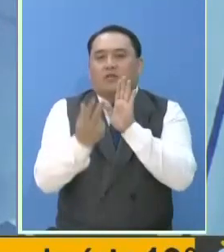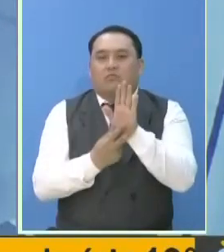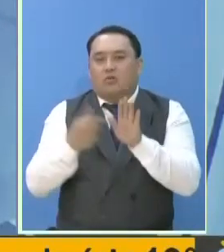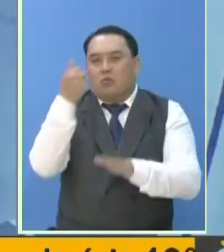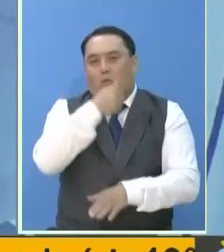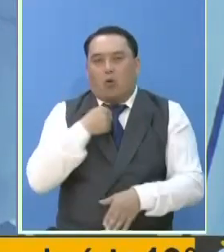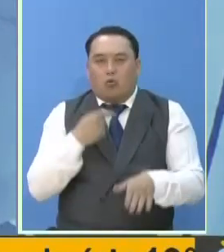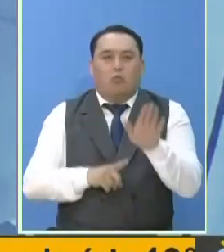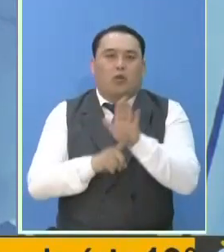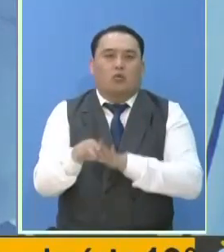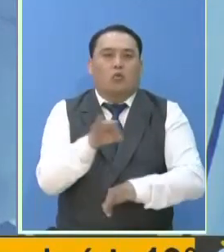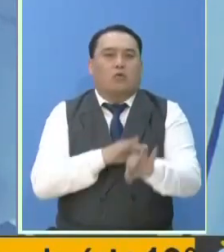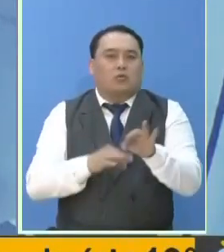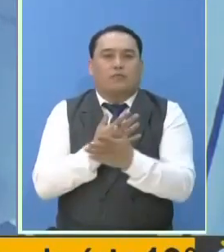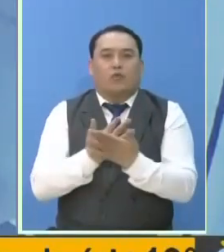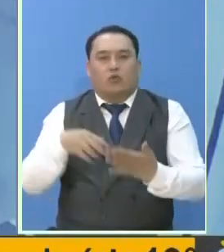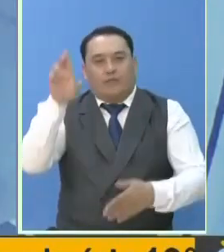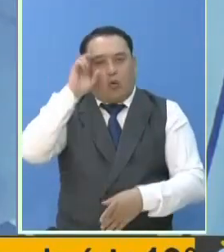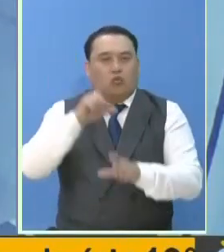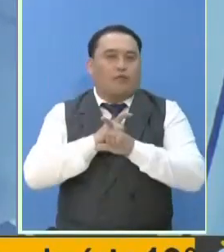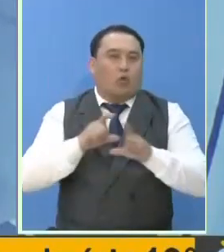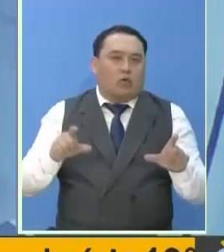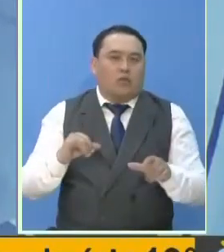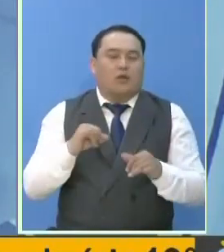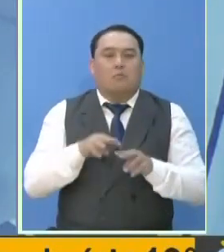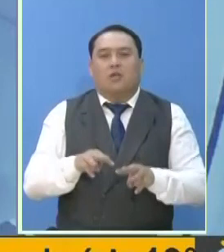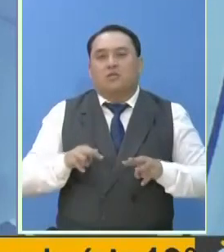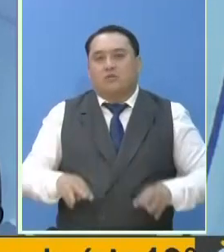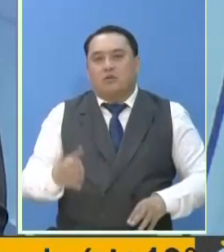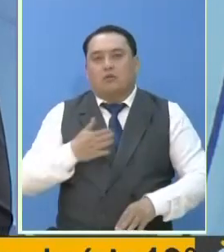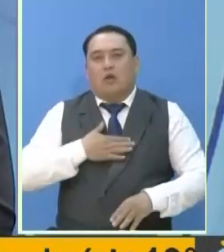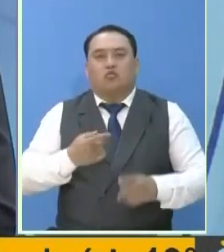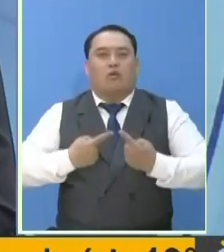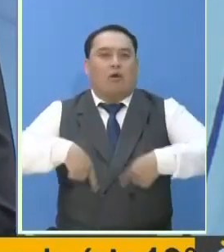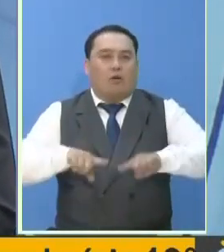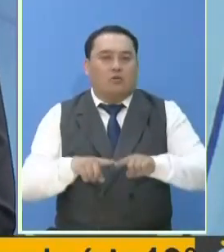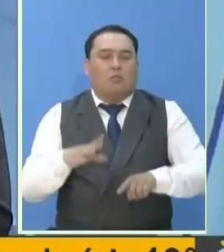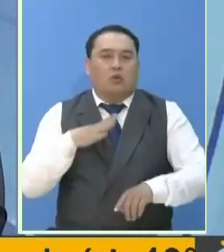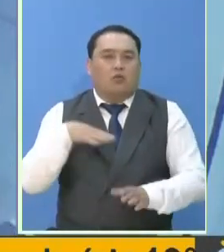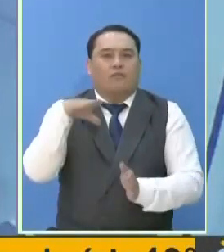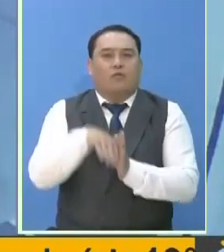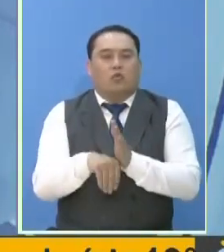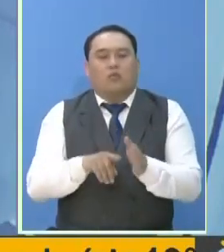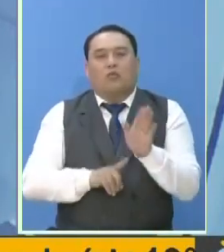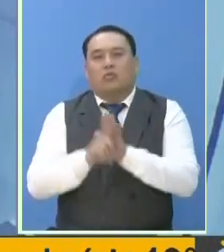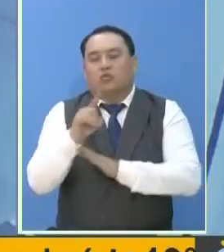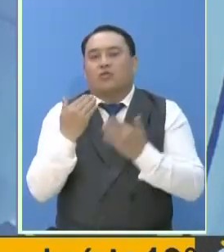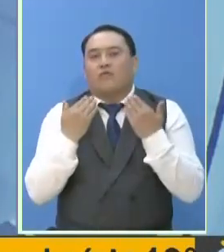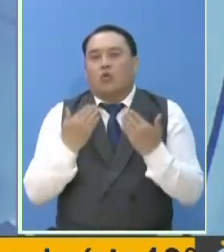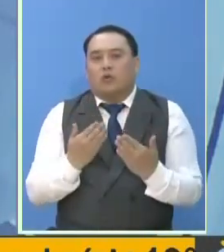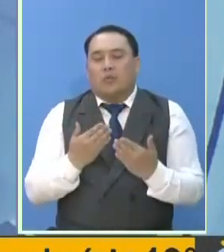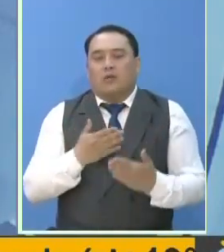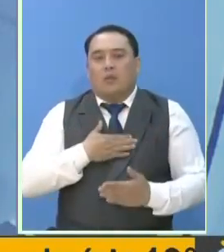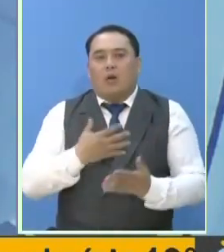году в пилотном проекте несколько государственных органов и министерств, в том числе наше агентство, они были в пилоте. До сих пор мы вот в